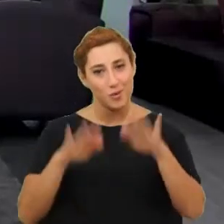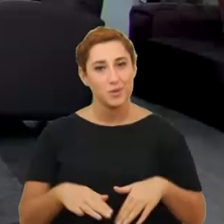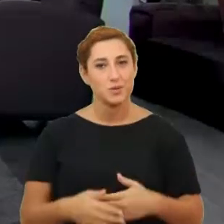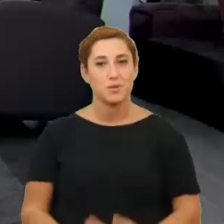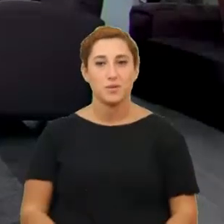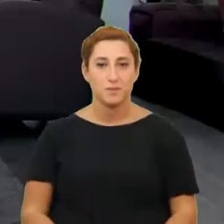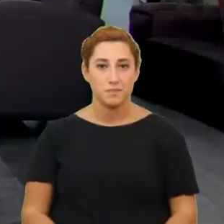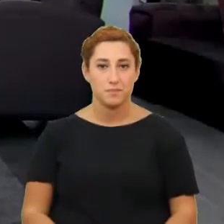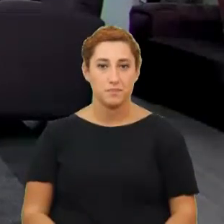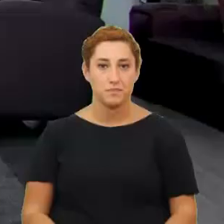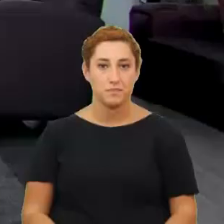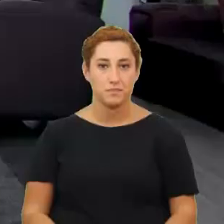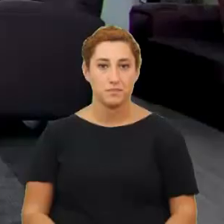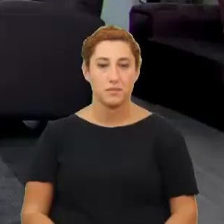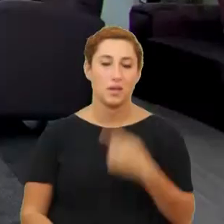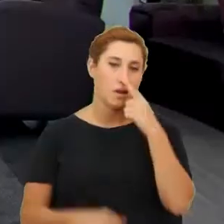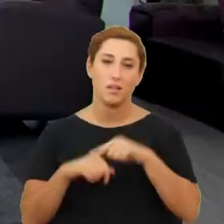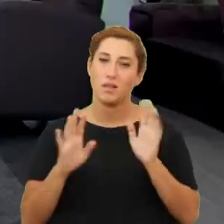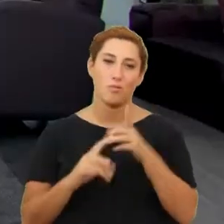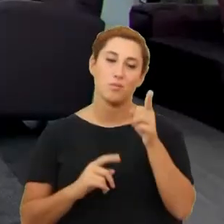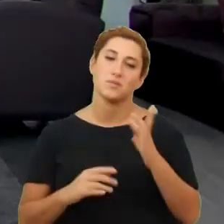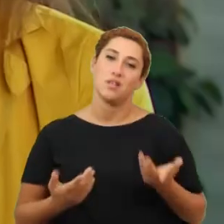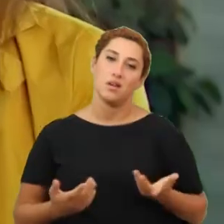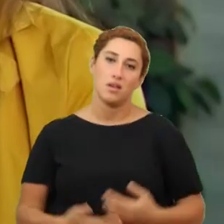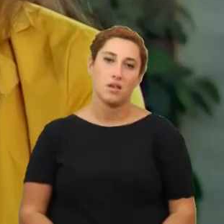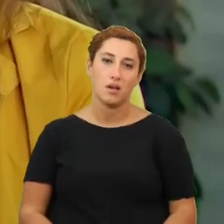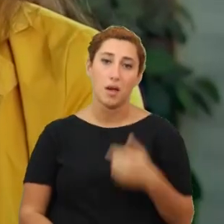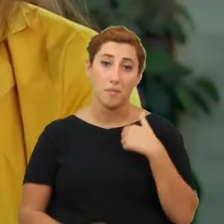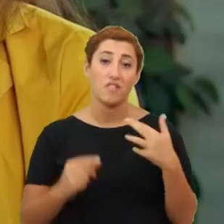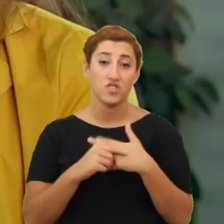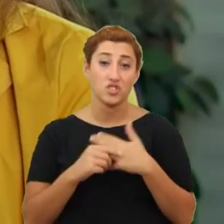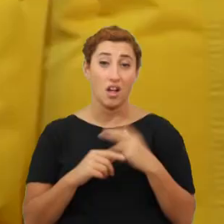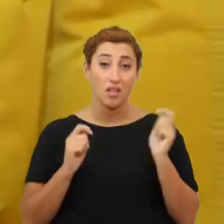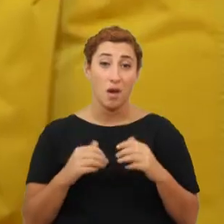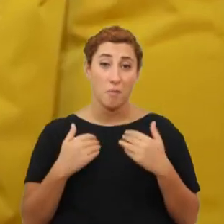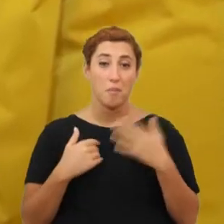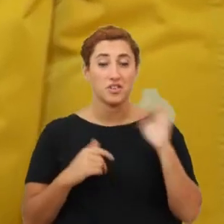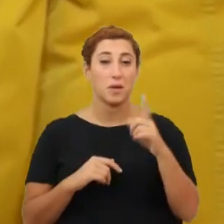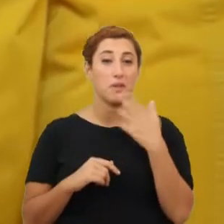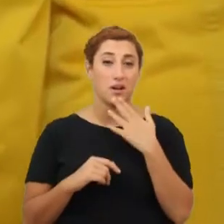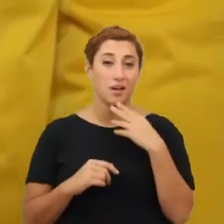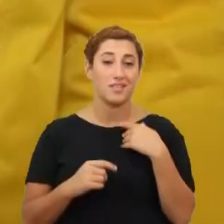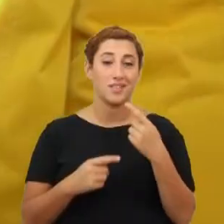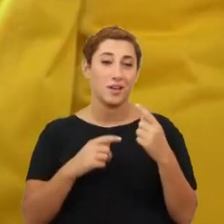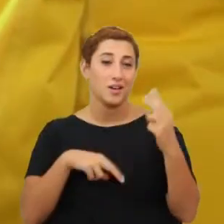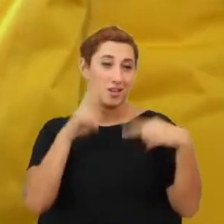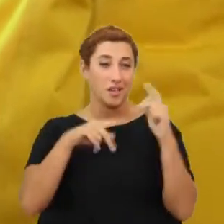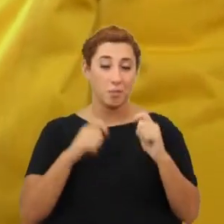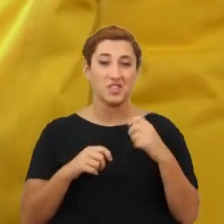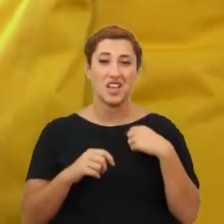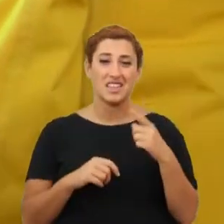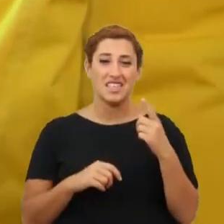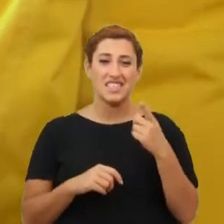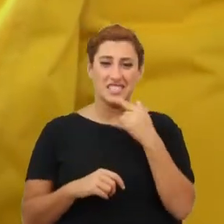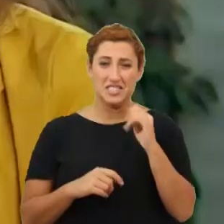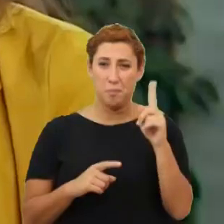şöyle. Ya inanamıyorum sana ya. Ya ben nişanlıyken başka bir kadınla ilgilenecek kadar karaktersiz bir